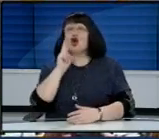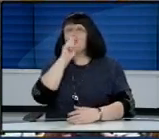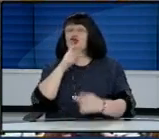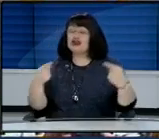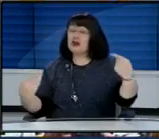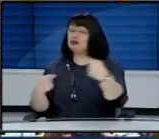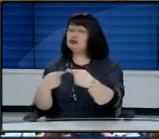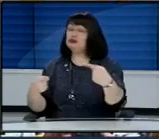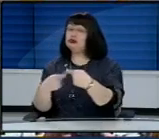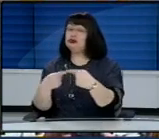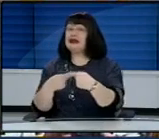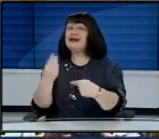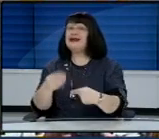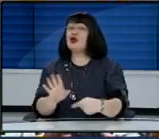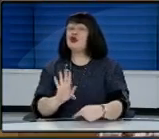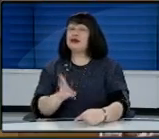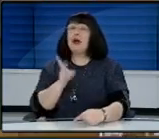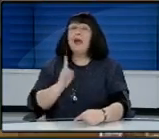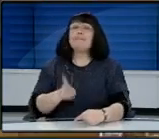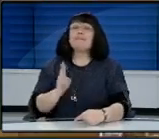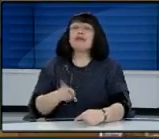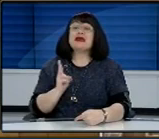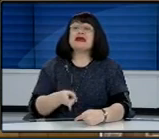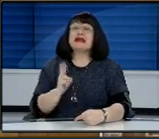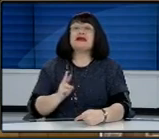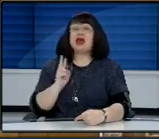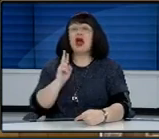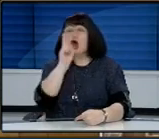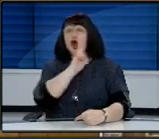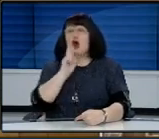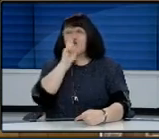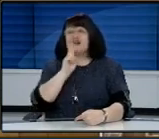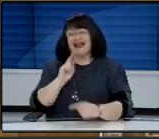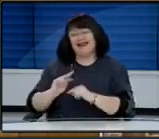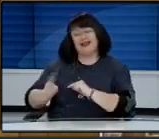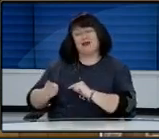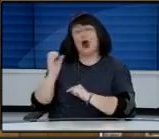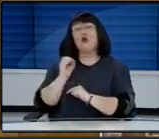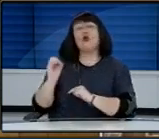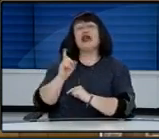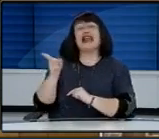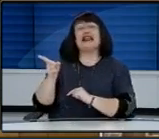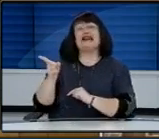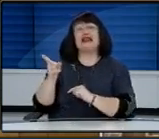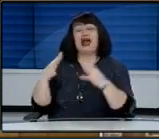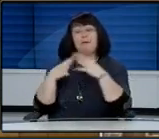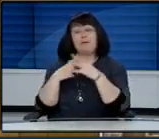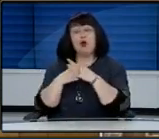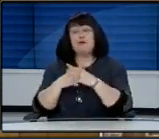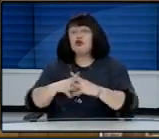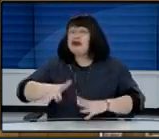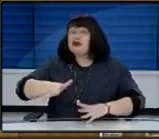επιδεινώνεται και ο κίνδυνος ενός Ρωσο-Ουκρανικού πολέμου γίνεται όλο ένα και